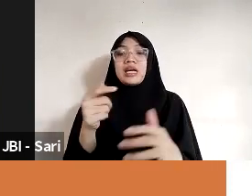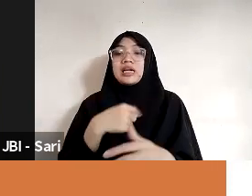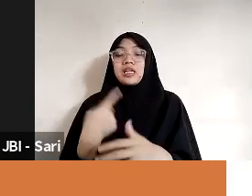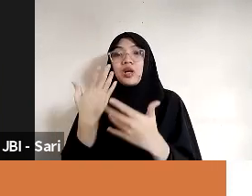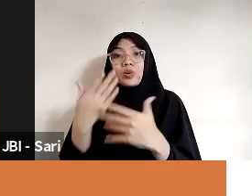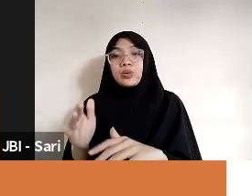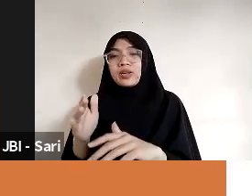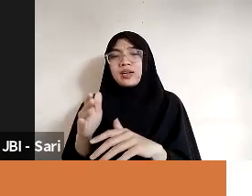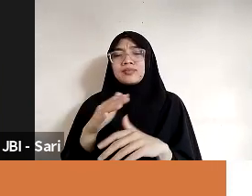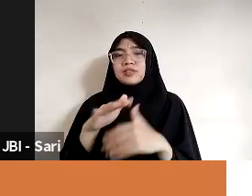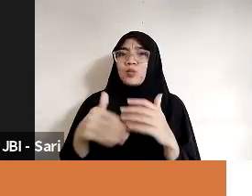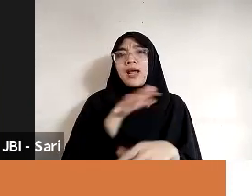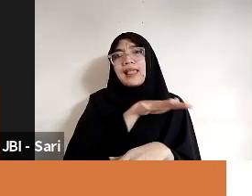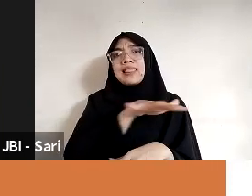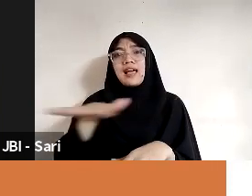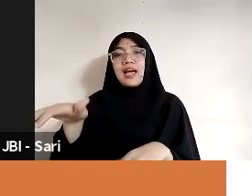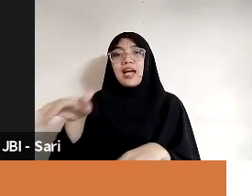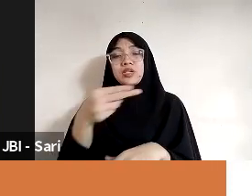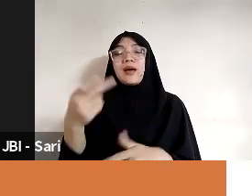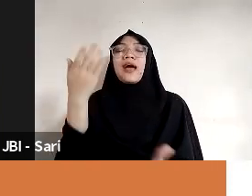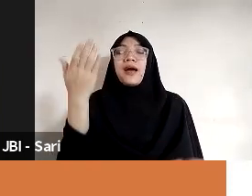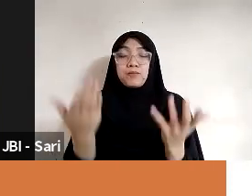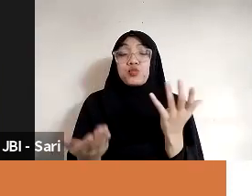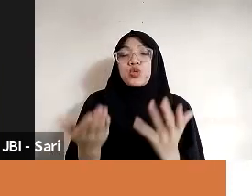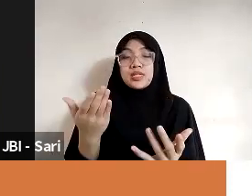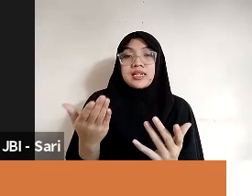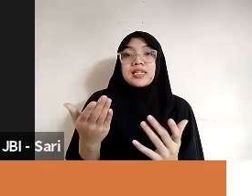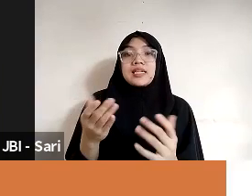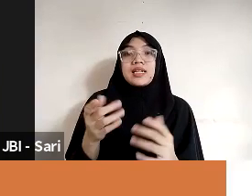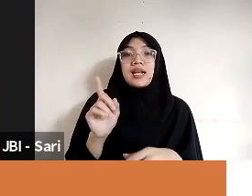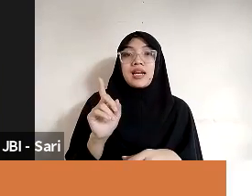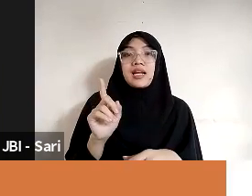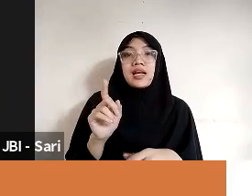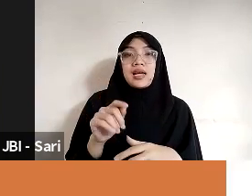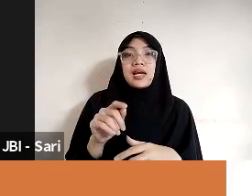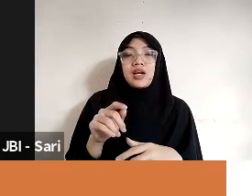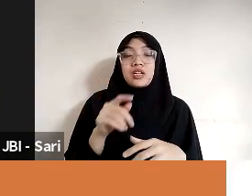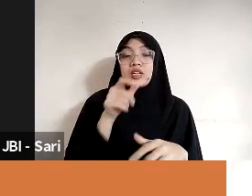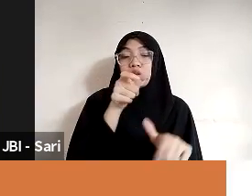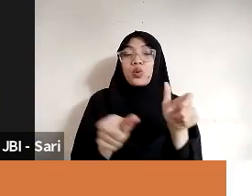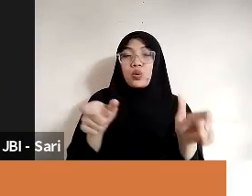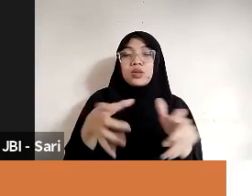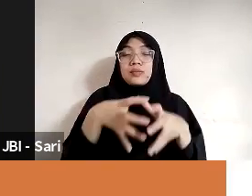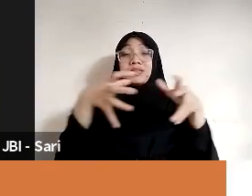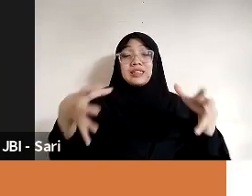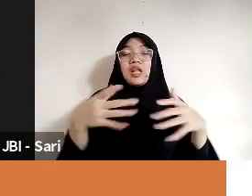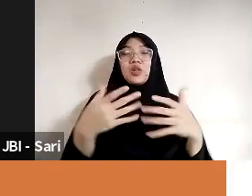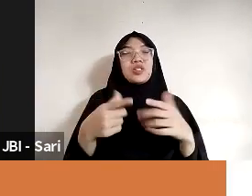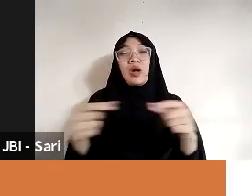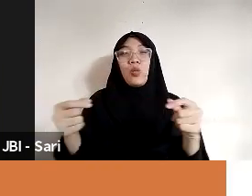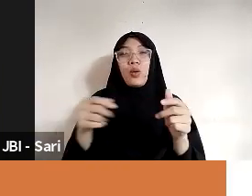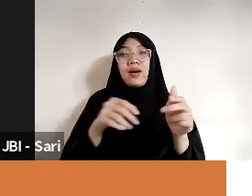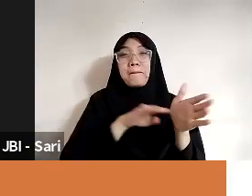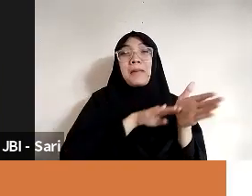di seluruh Indonesia, meskipun tentu saja di metropolitan kota besar Jawa lebih maju ya. Kalau kita